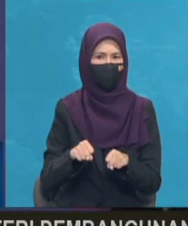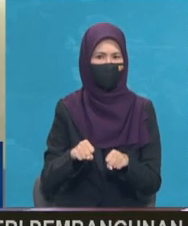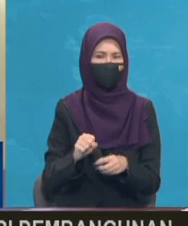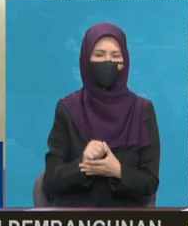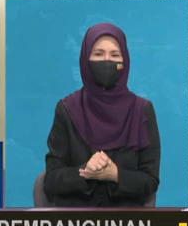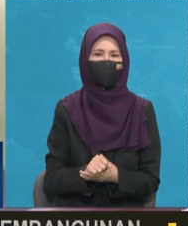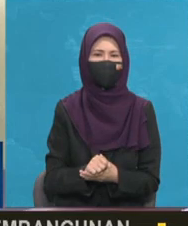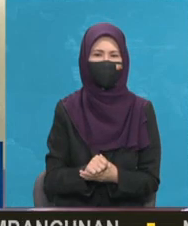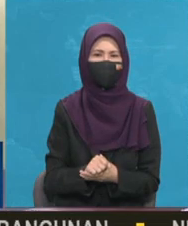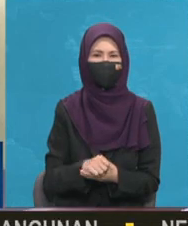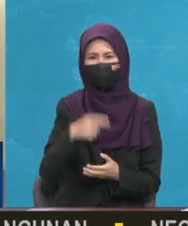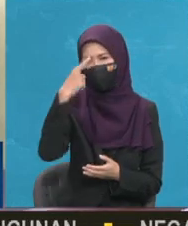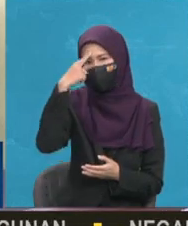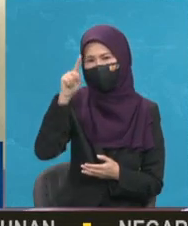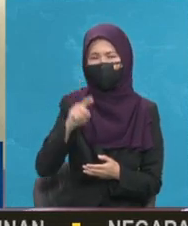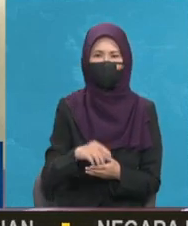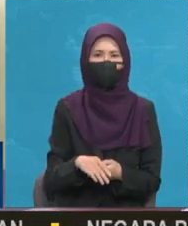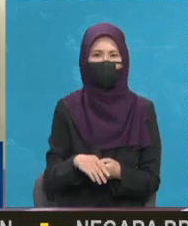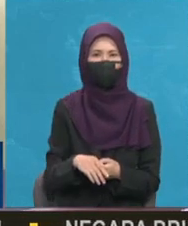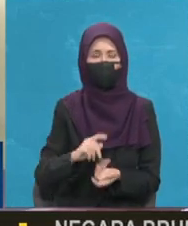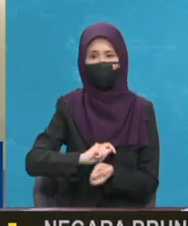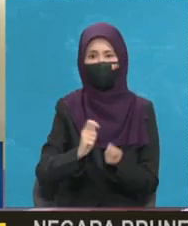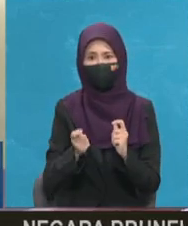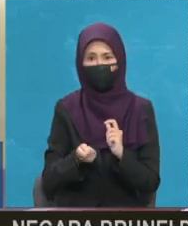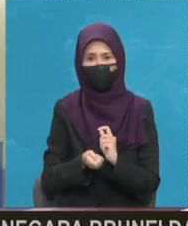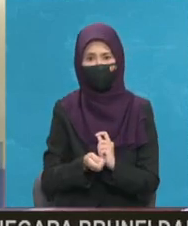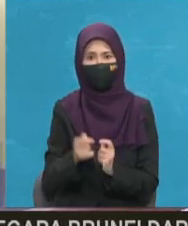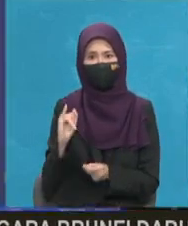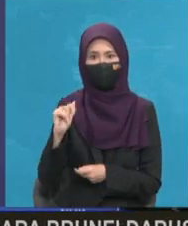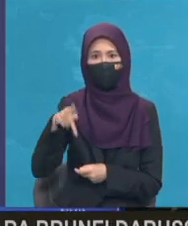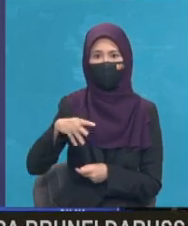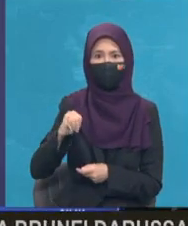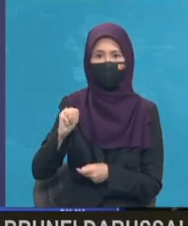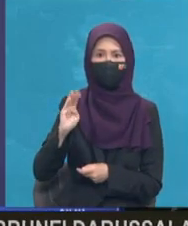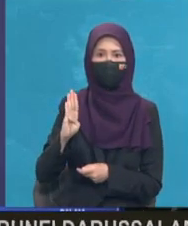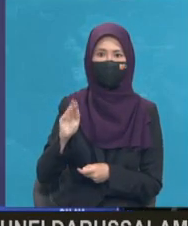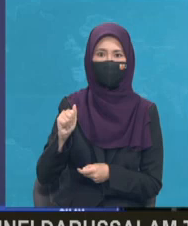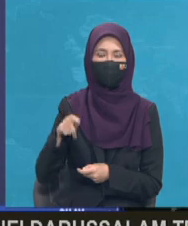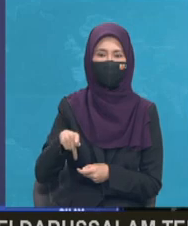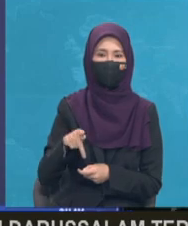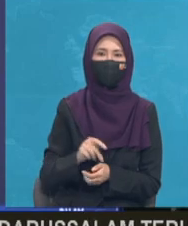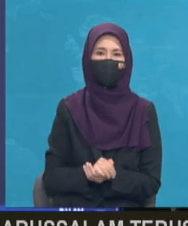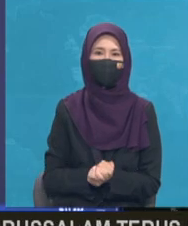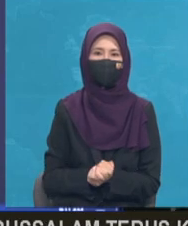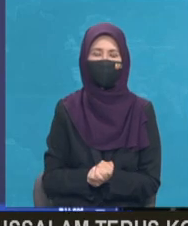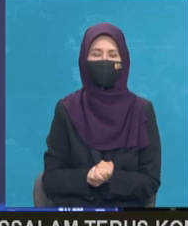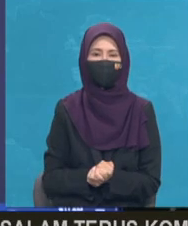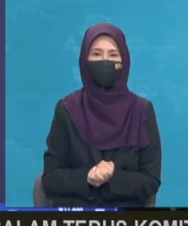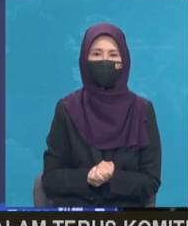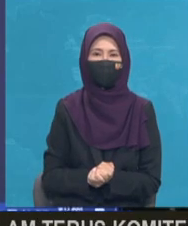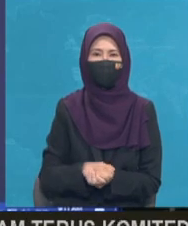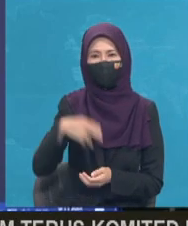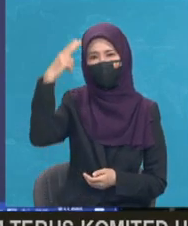we tip to the impact of climate Change Inggris Febrian biro Travel Haji